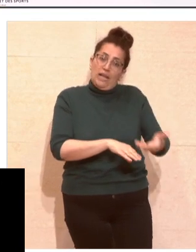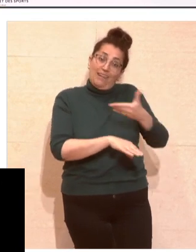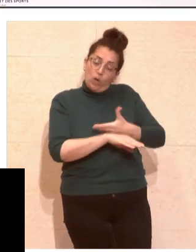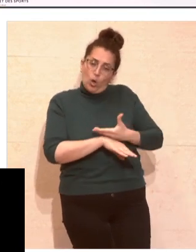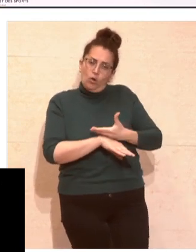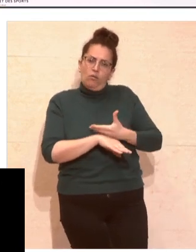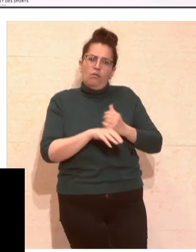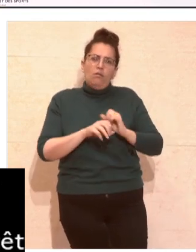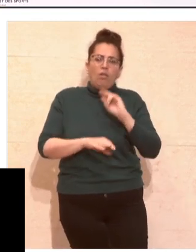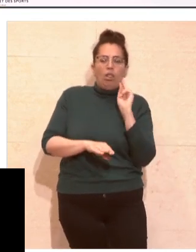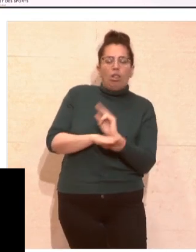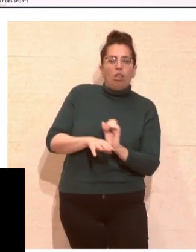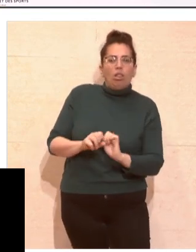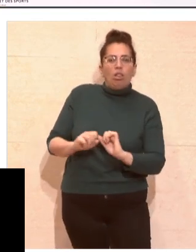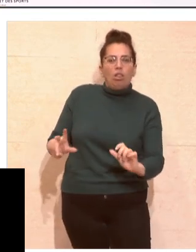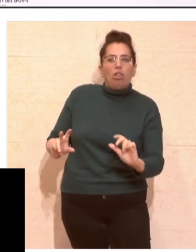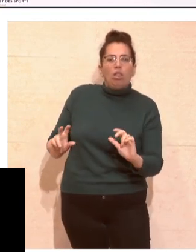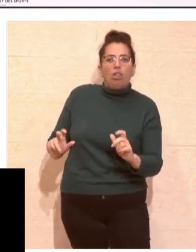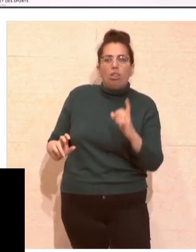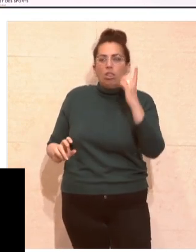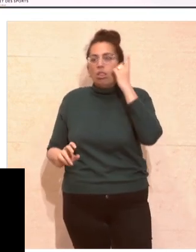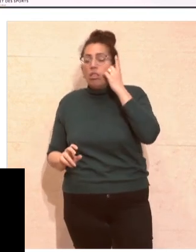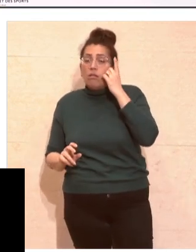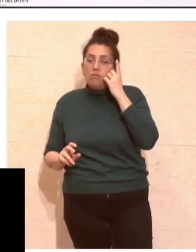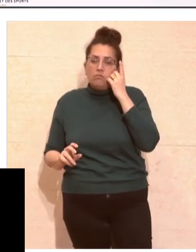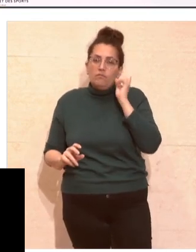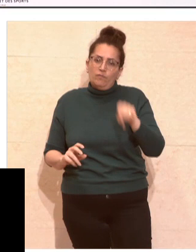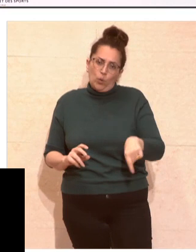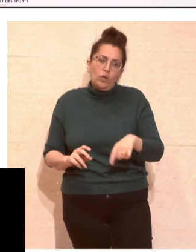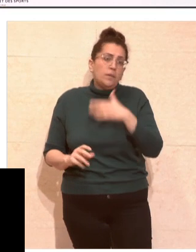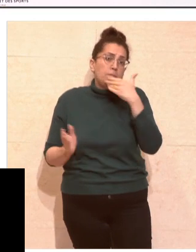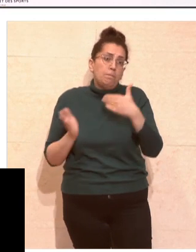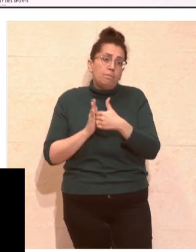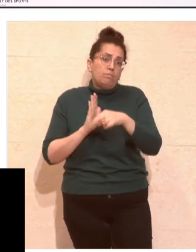je pense que la meilleure règle à retenir, c'est pas de téléphone dans la chambre. Merci pour votre attention.